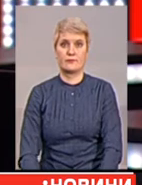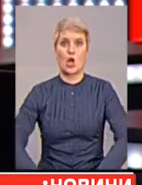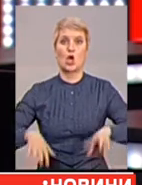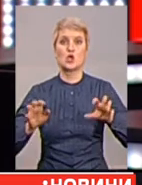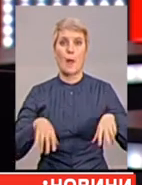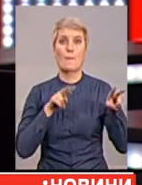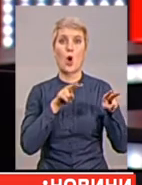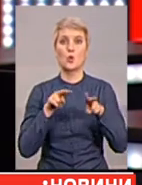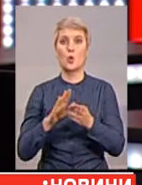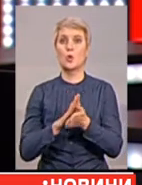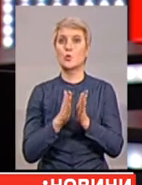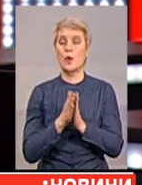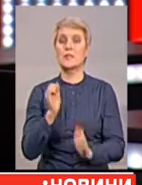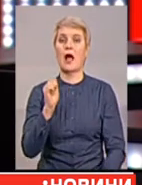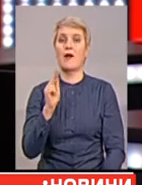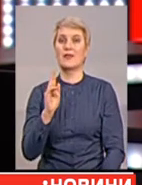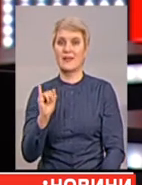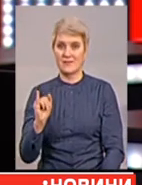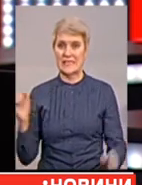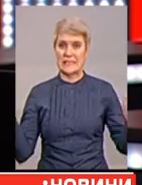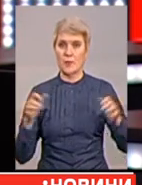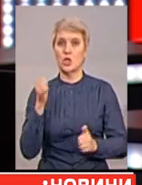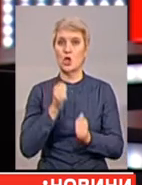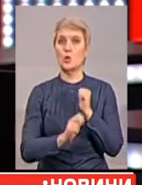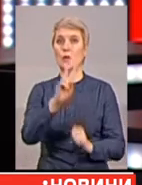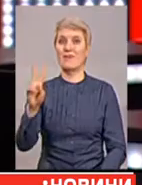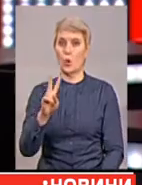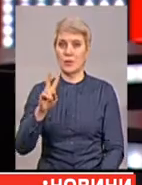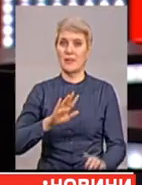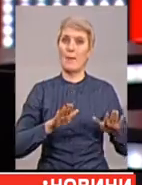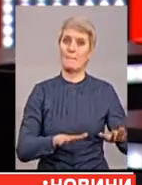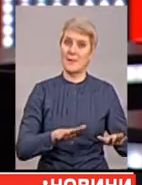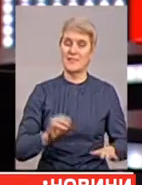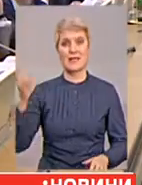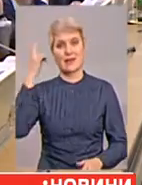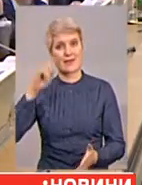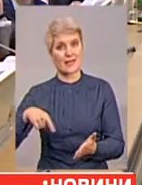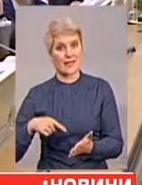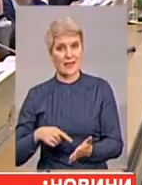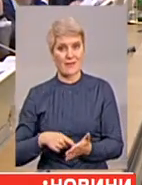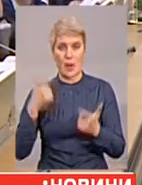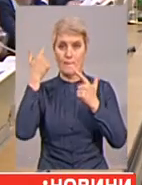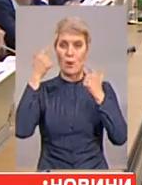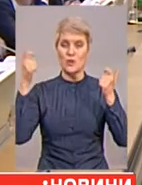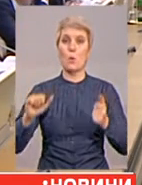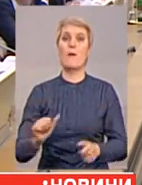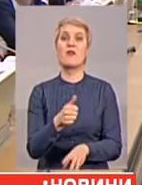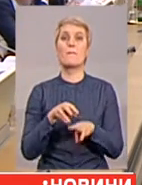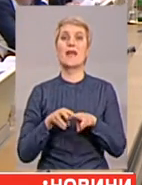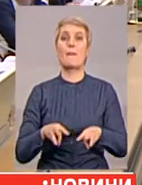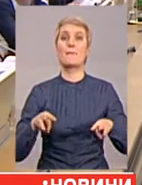Штаб з контролю ситуації в Авдіївці збирається щодві години і на місці, і в Києві. Про це на засіданні уряду повідомив прем'єр Володимир